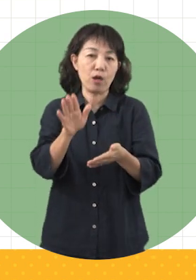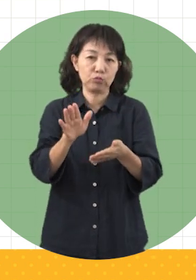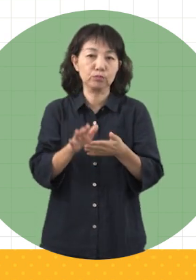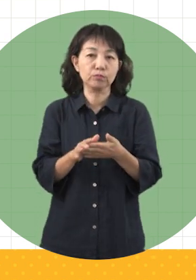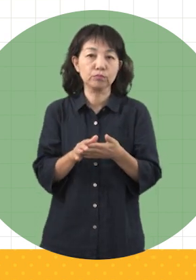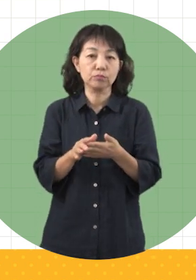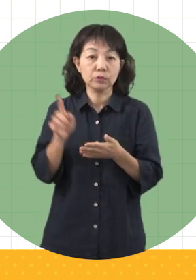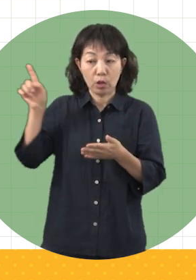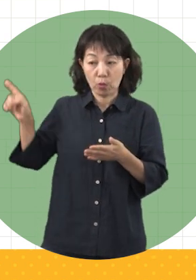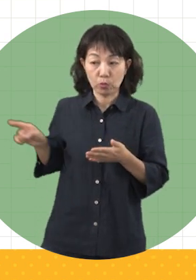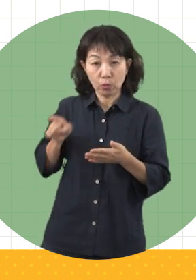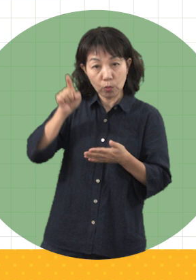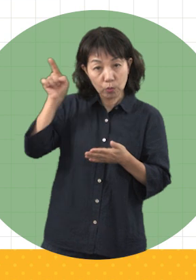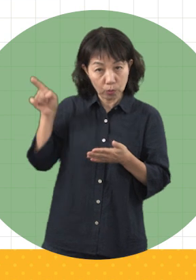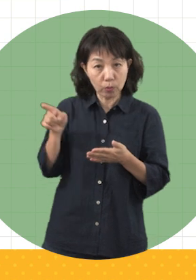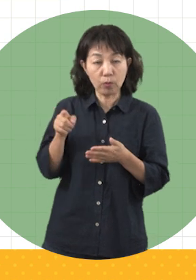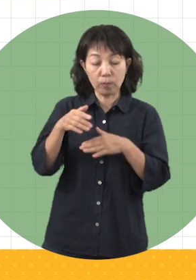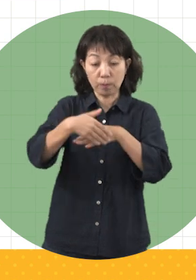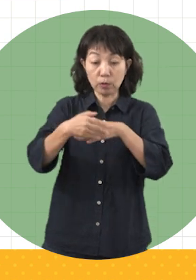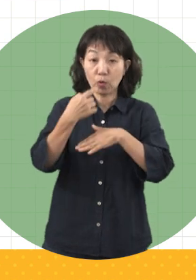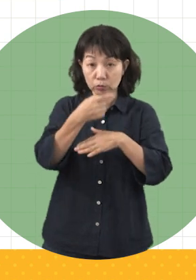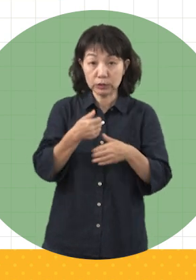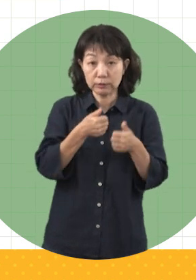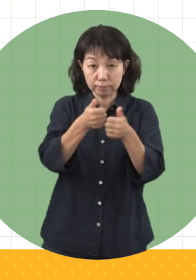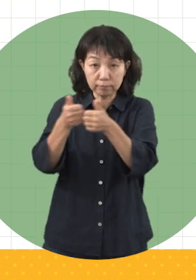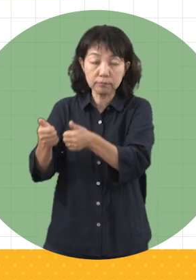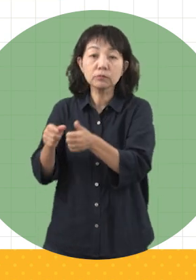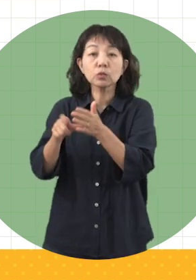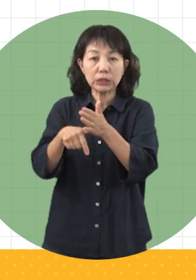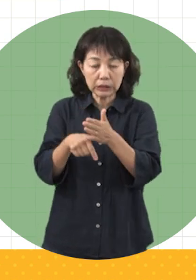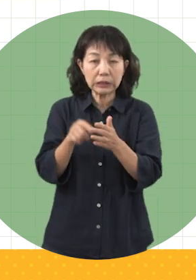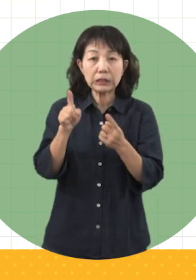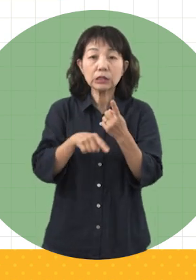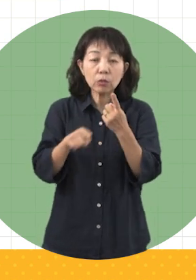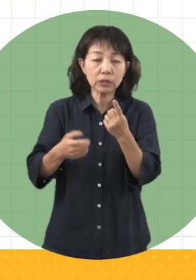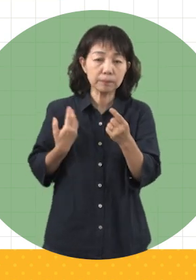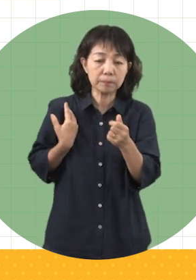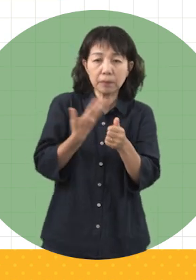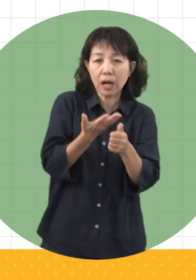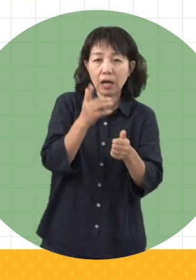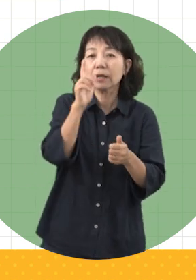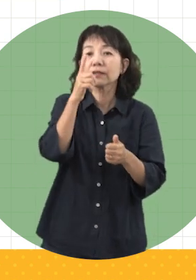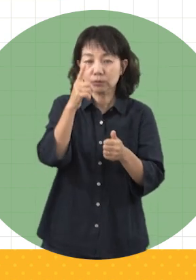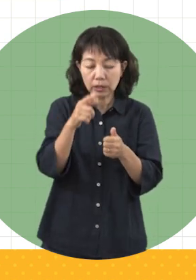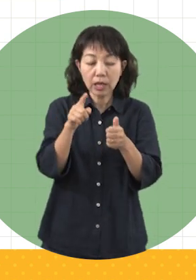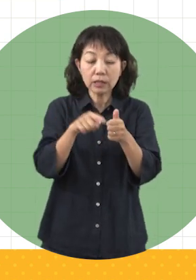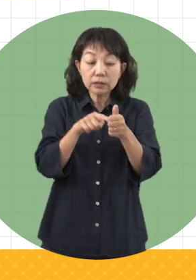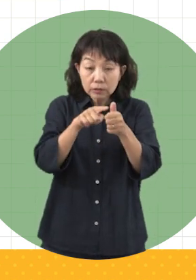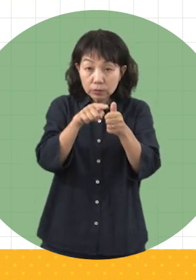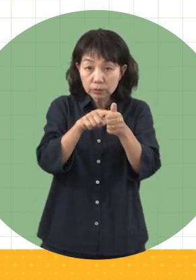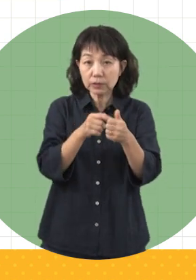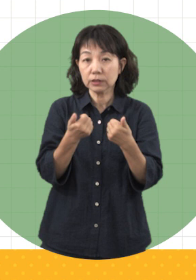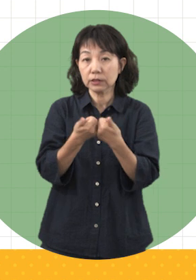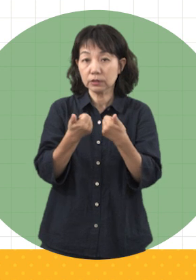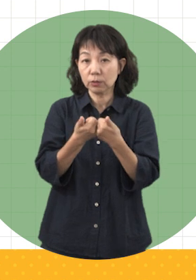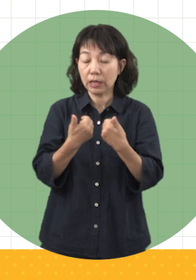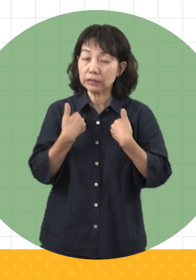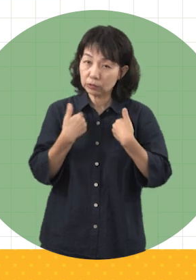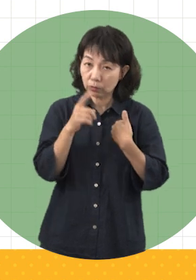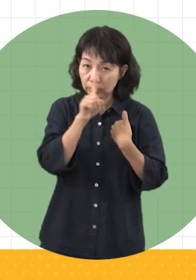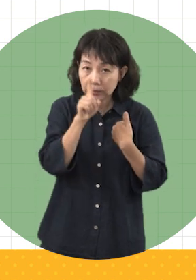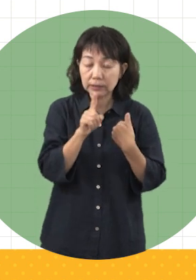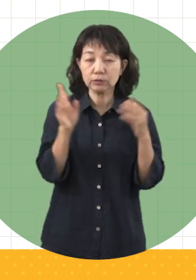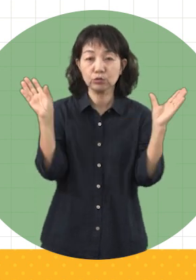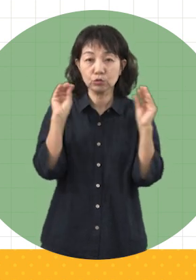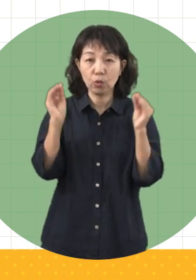ロナ禍のどの窓口を訪れても相談者を孤立させることなくその方に必要な支援方法、必要な情報が